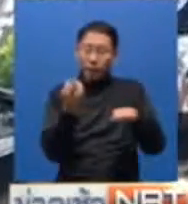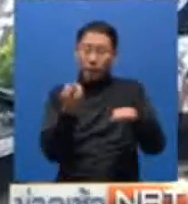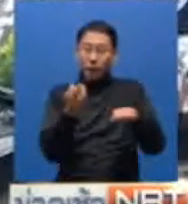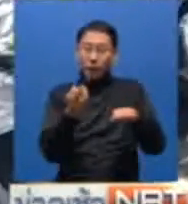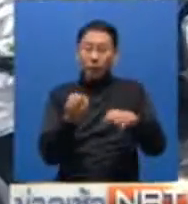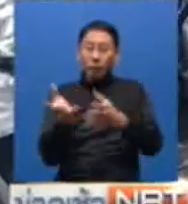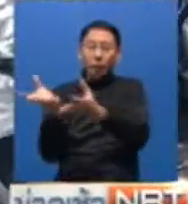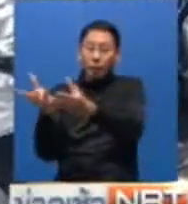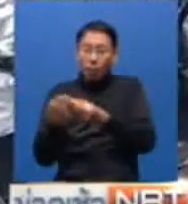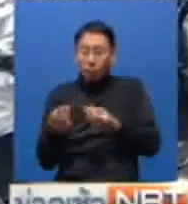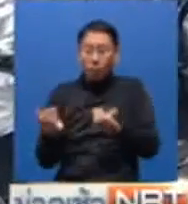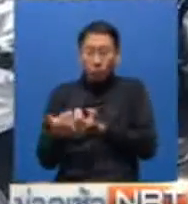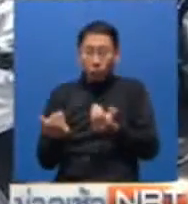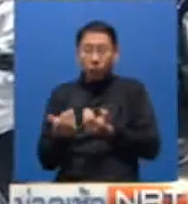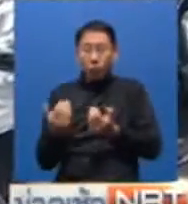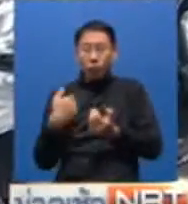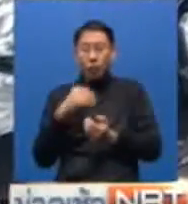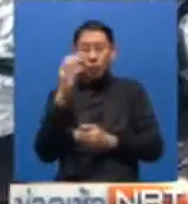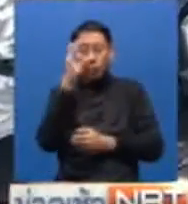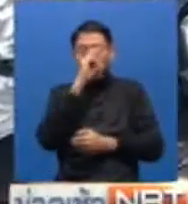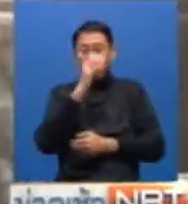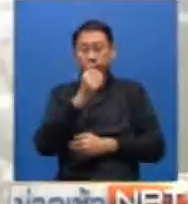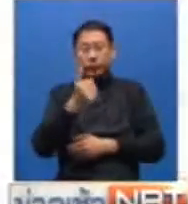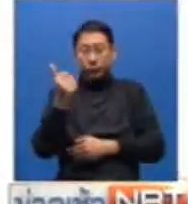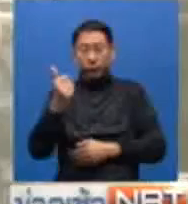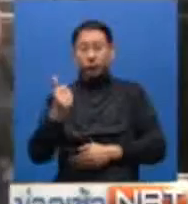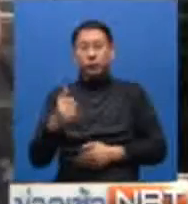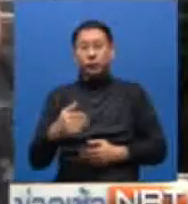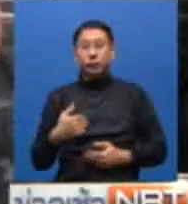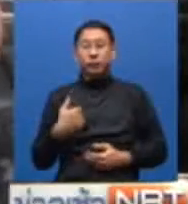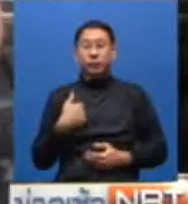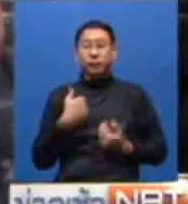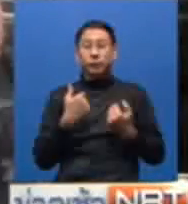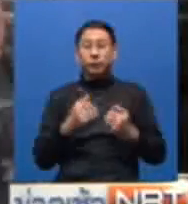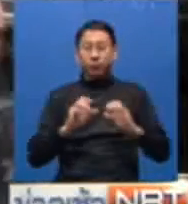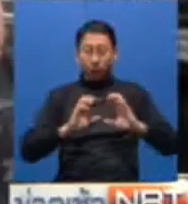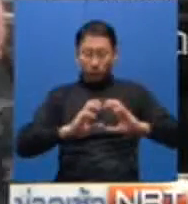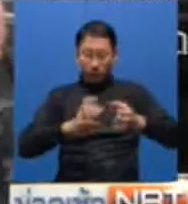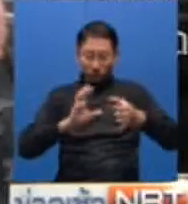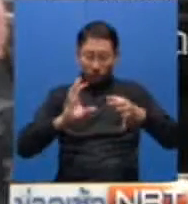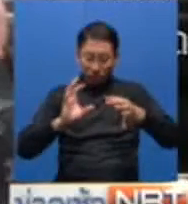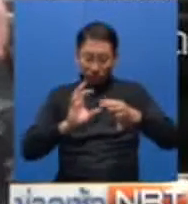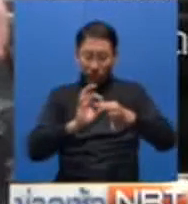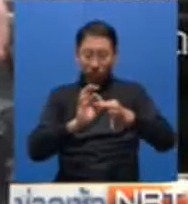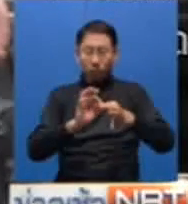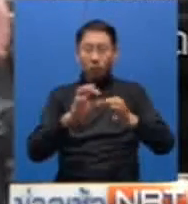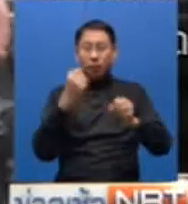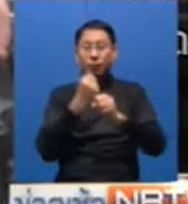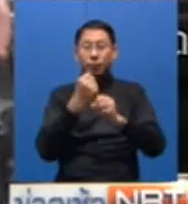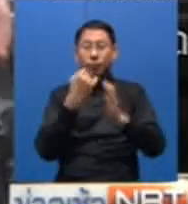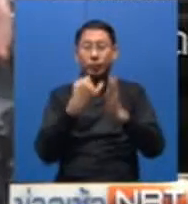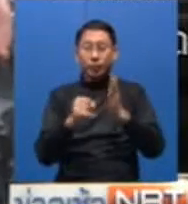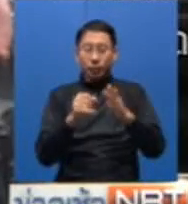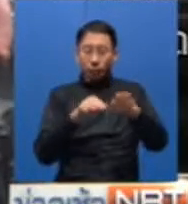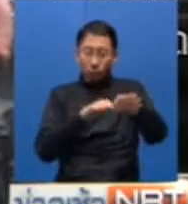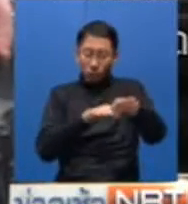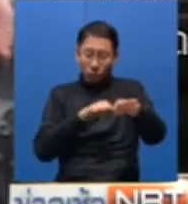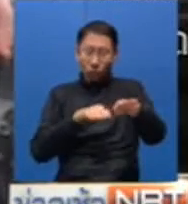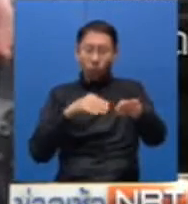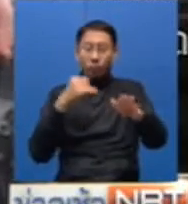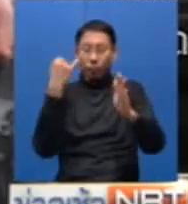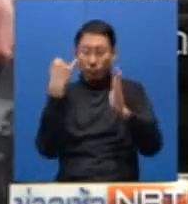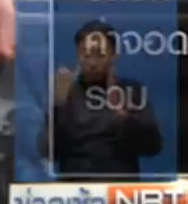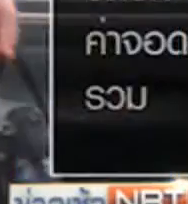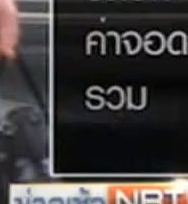างเงี้ยค่ะก็คงต้องไปหาที่จอดที่อื่นนะพี่ สำหรับผู้ที่ถูกล็อกล้อจะต้องถูกดำเนินคดีในข้อหาจอดรถในที่ห้ามจอด